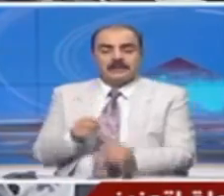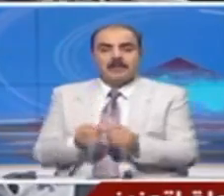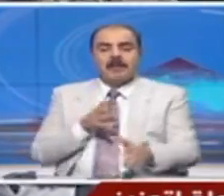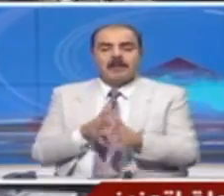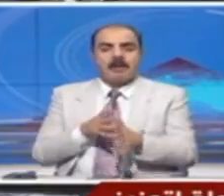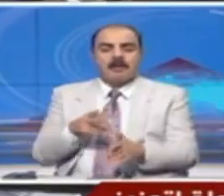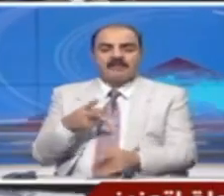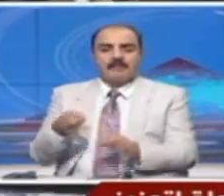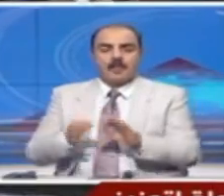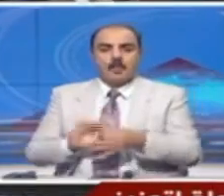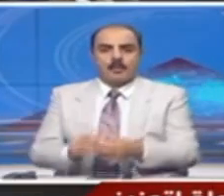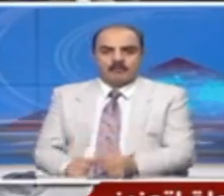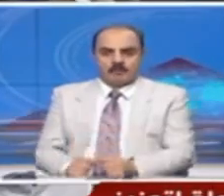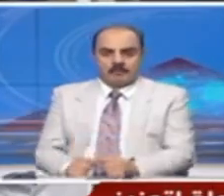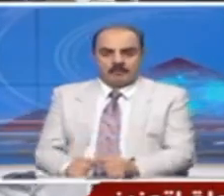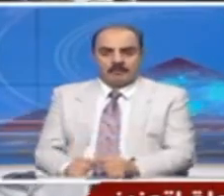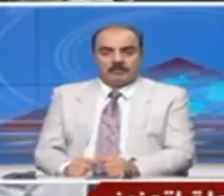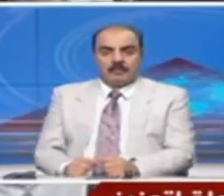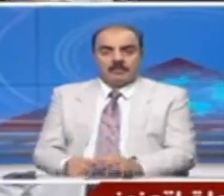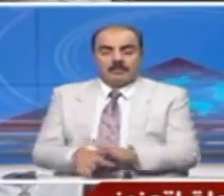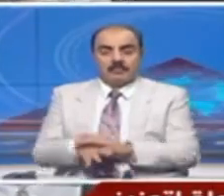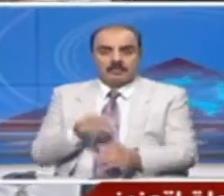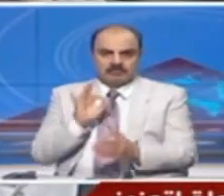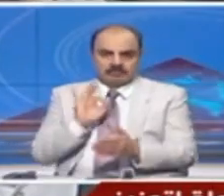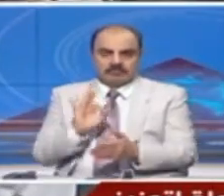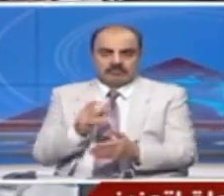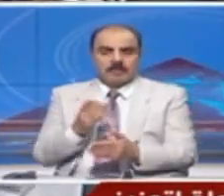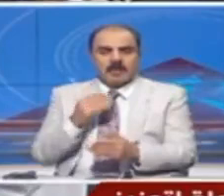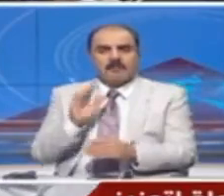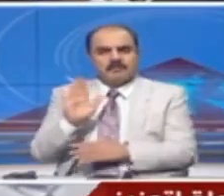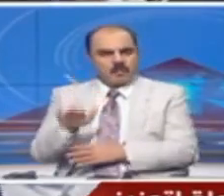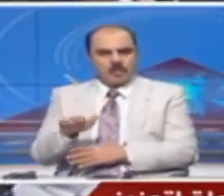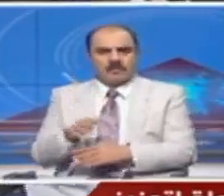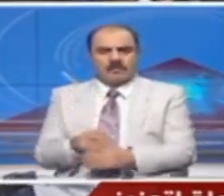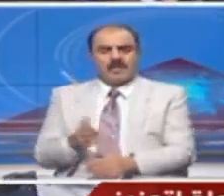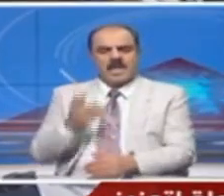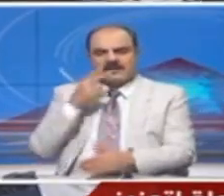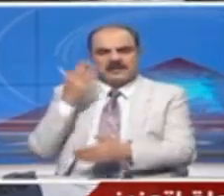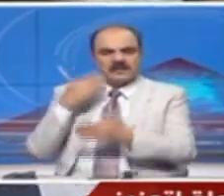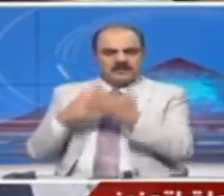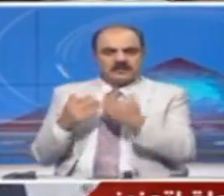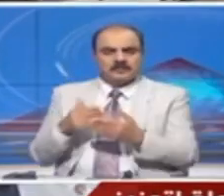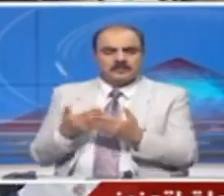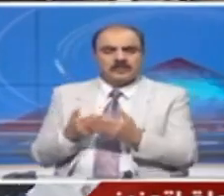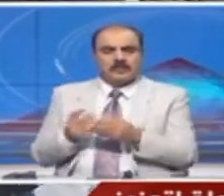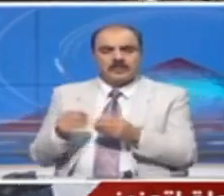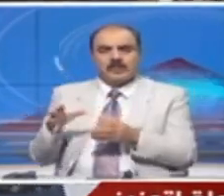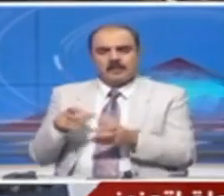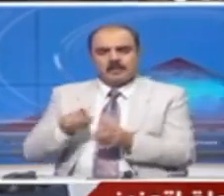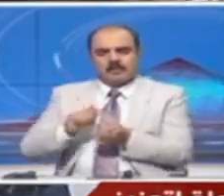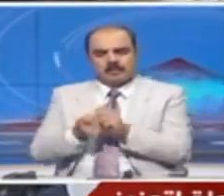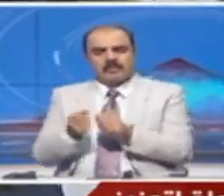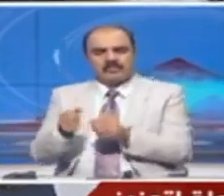6.2 مليار جنيه. المشروع ده الحقيقة المحطة دي كانت محطة قائمة قديمة، كانت بتعمل مجرد معالجة